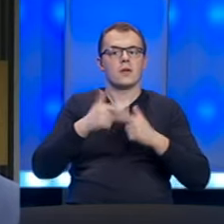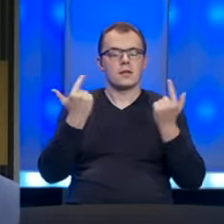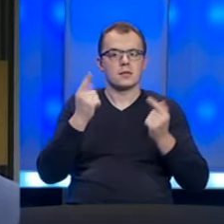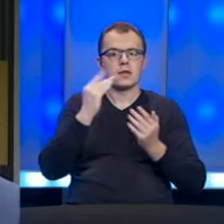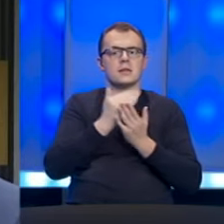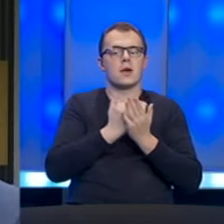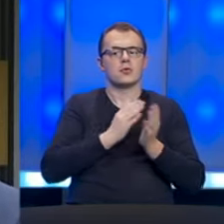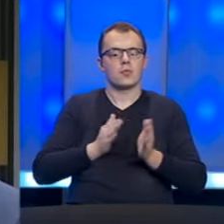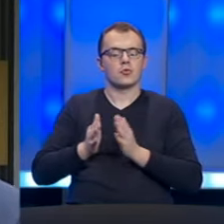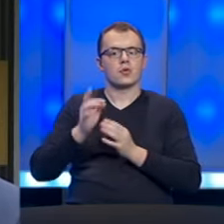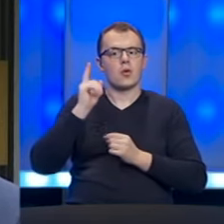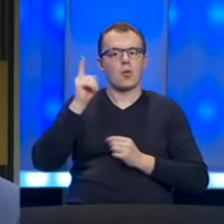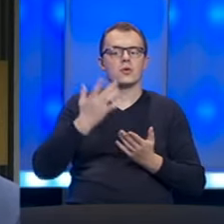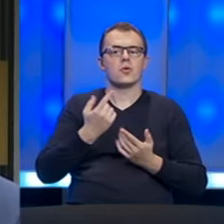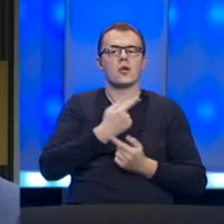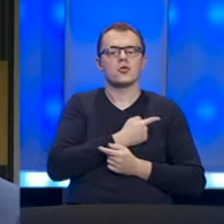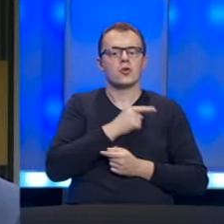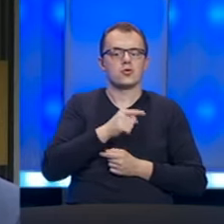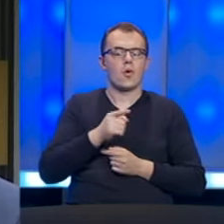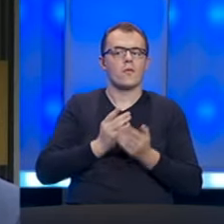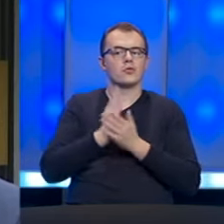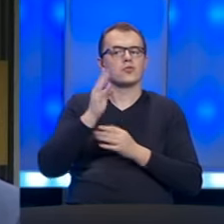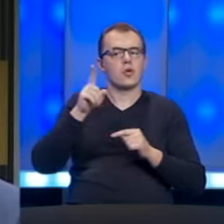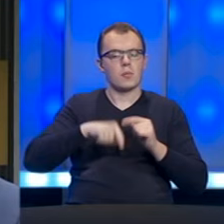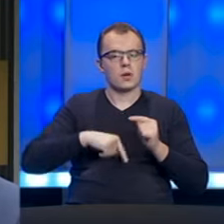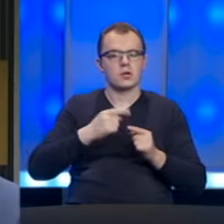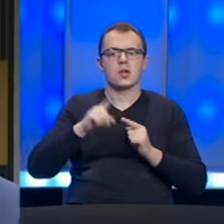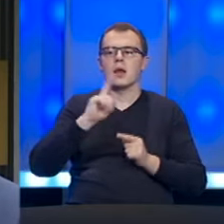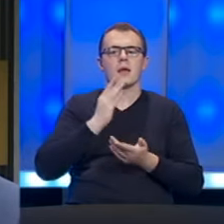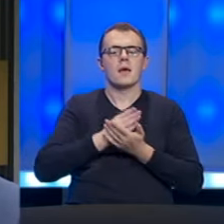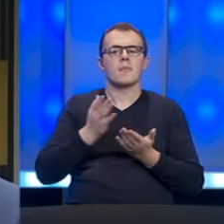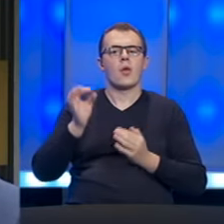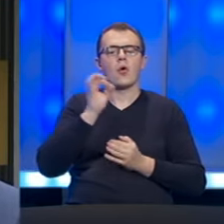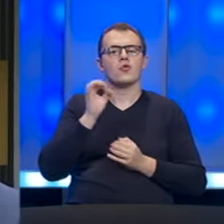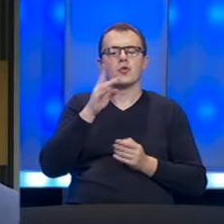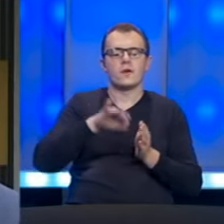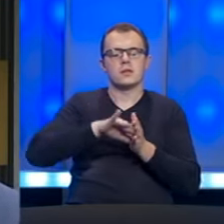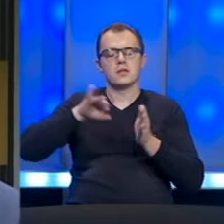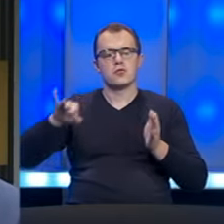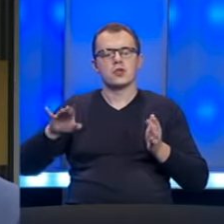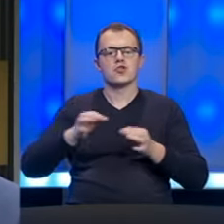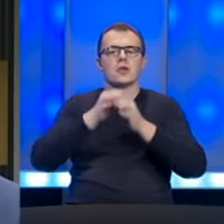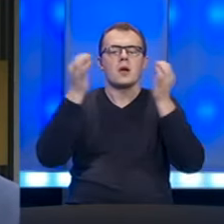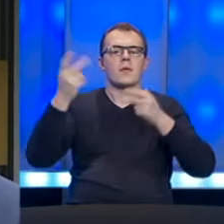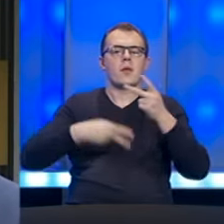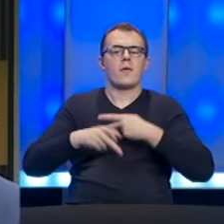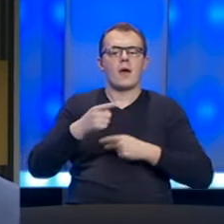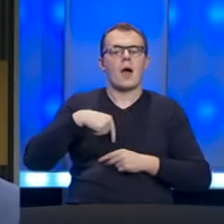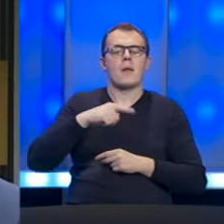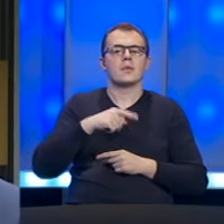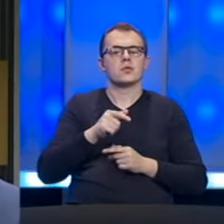zakonske procedure. One su, nažalost, u ovom slučaju prekršene, jer nije bilo osnova za izuzeće od zakona o javnim nabavkama, a mi smo to